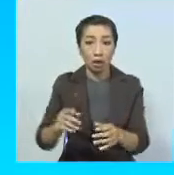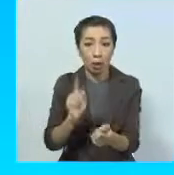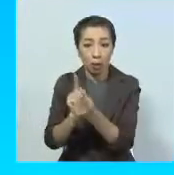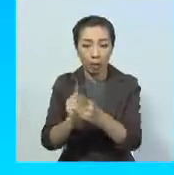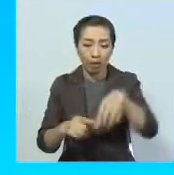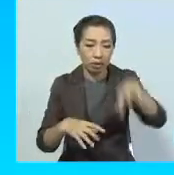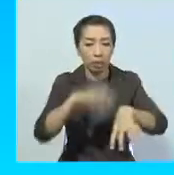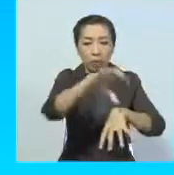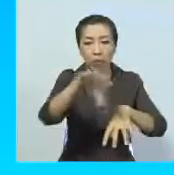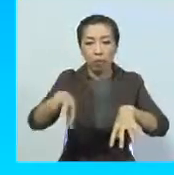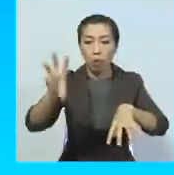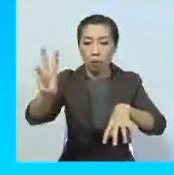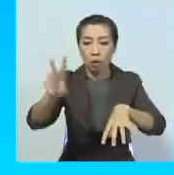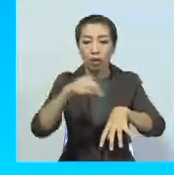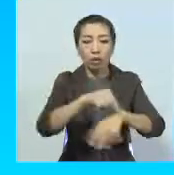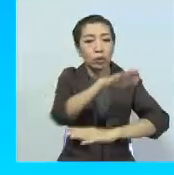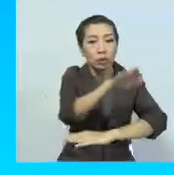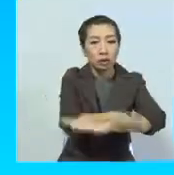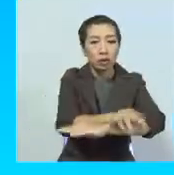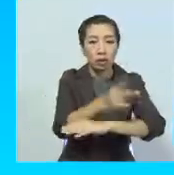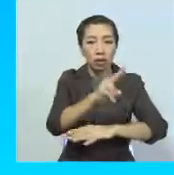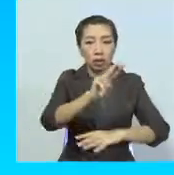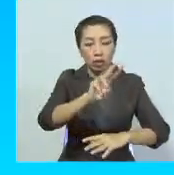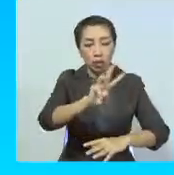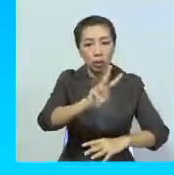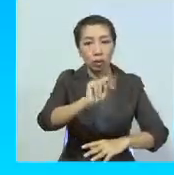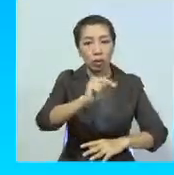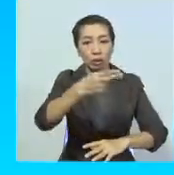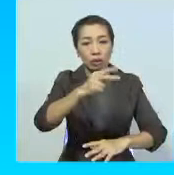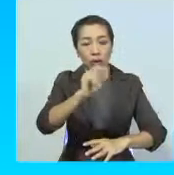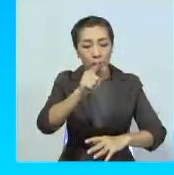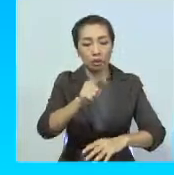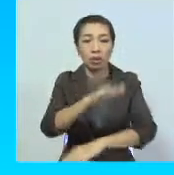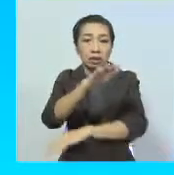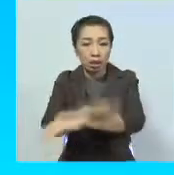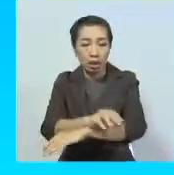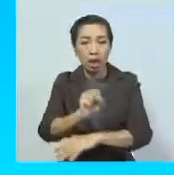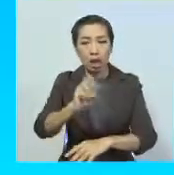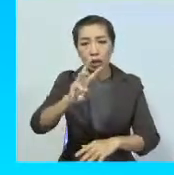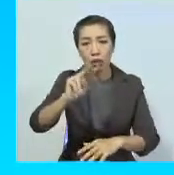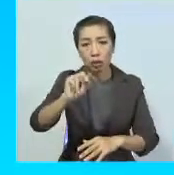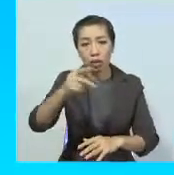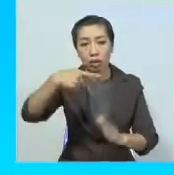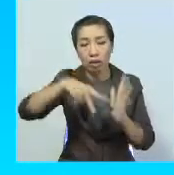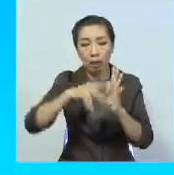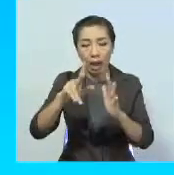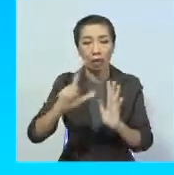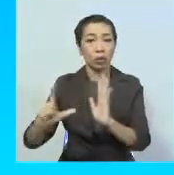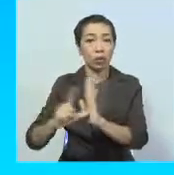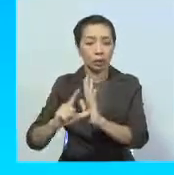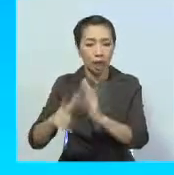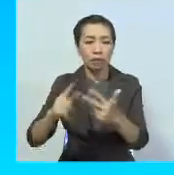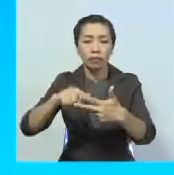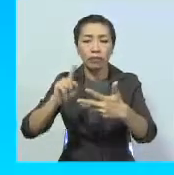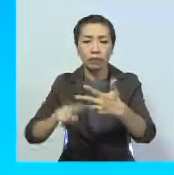ดด้วยกันก็คือที่บริเวณ4แยกควนหนองหง4แยกสวนผักโลตัสทุ่งสง3แยกหน